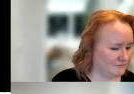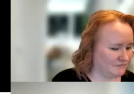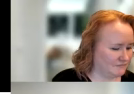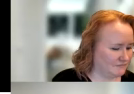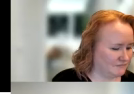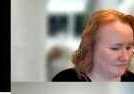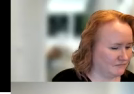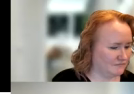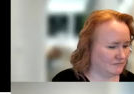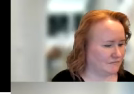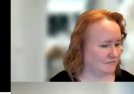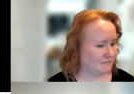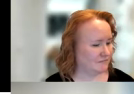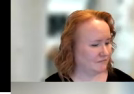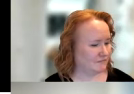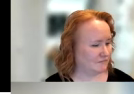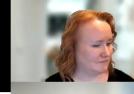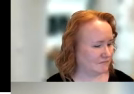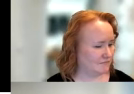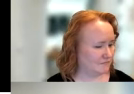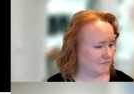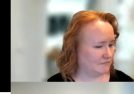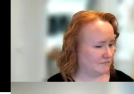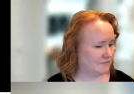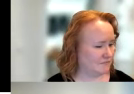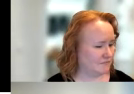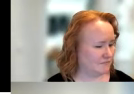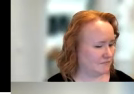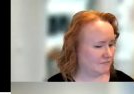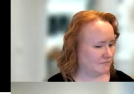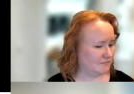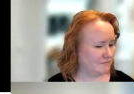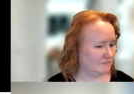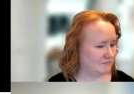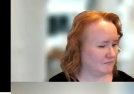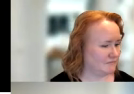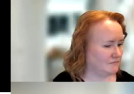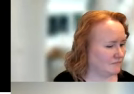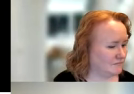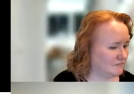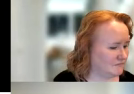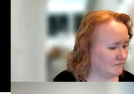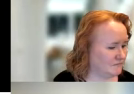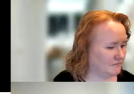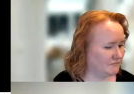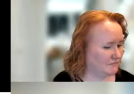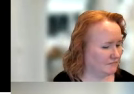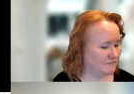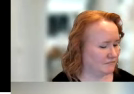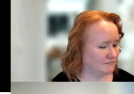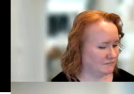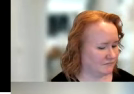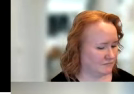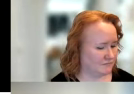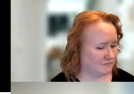levering av opplysninger, som delvis opplysninger som anført, altså som står på selve den aktuelle